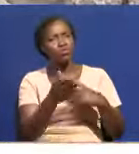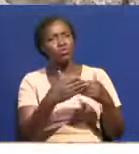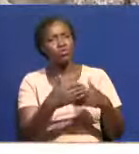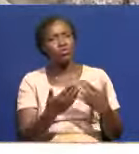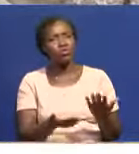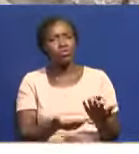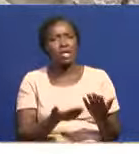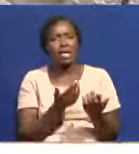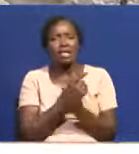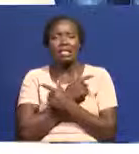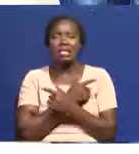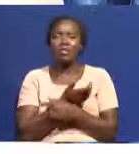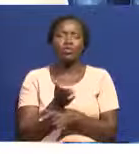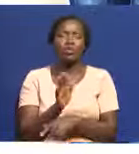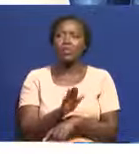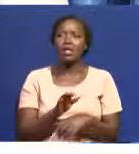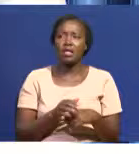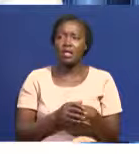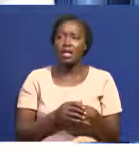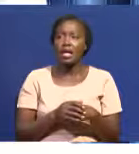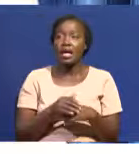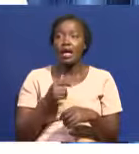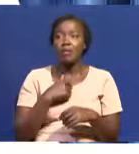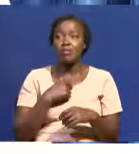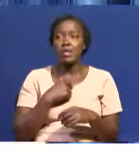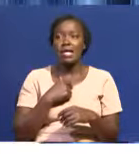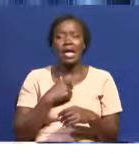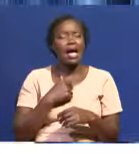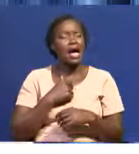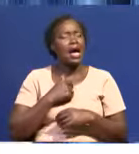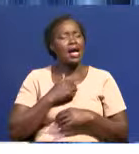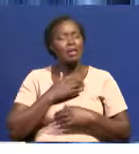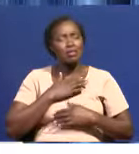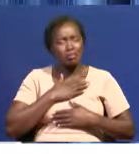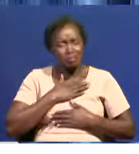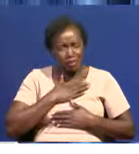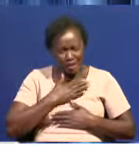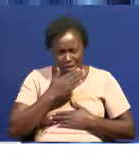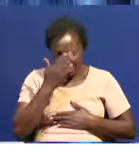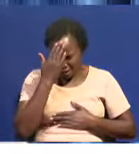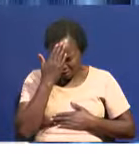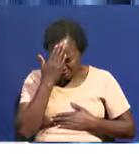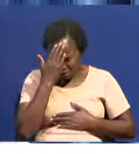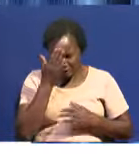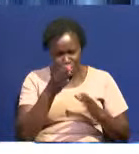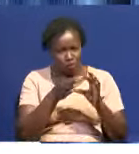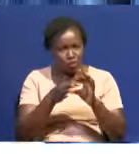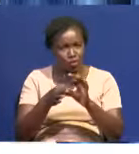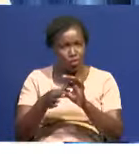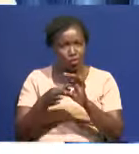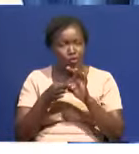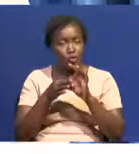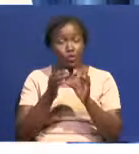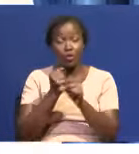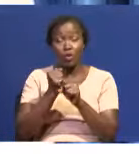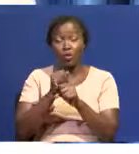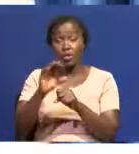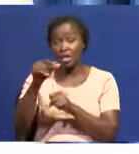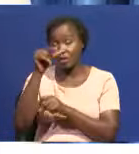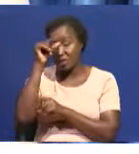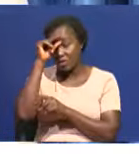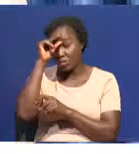ile upendo yetu irudi. Mimi naomba kwa unyenyekevu tushirikiane, tufanye kazi na county government